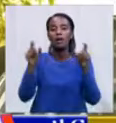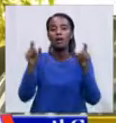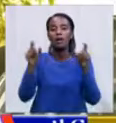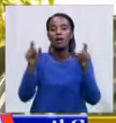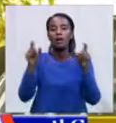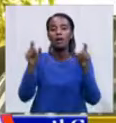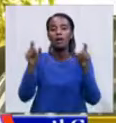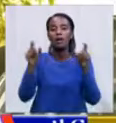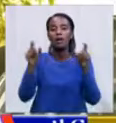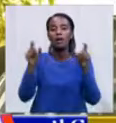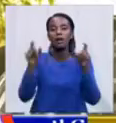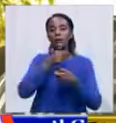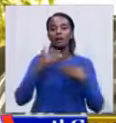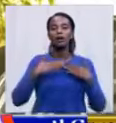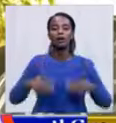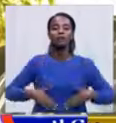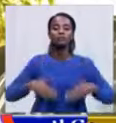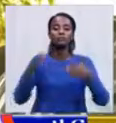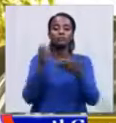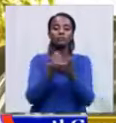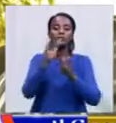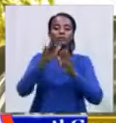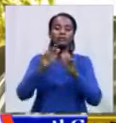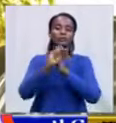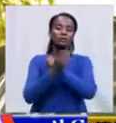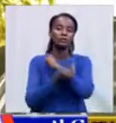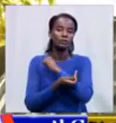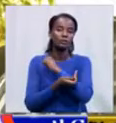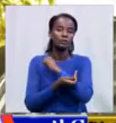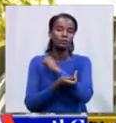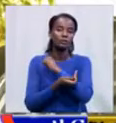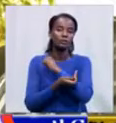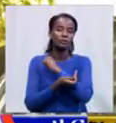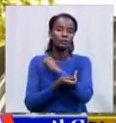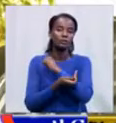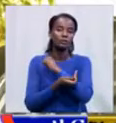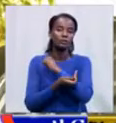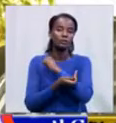ማንኛውም አካል መወስዳቸው እርምጃዎች ድርጅቶችም ይሁን ግለሰቦችም ይሁን